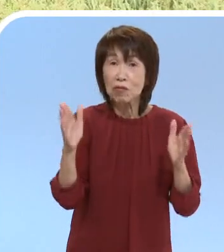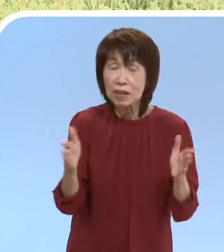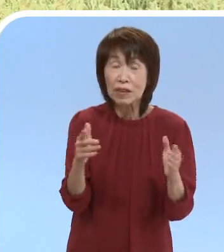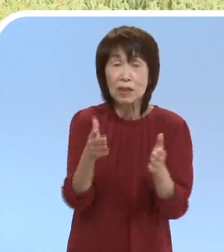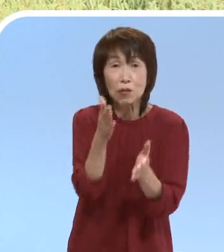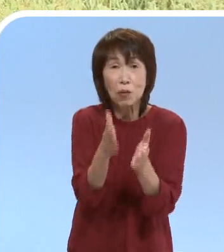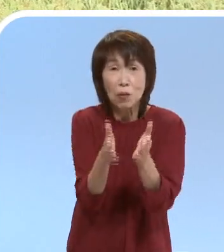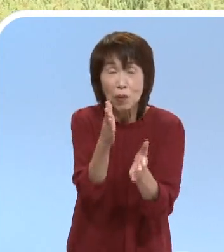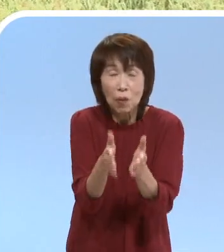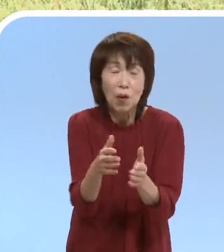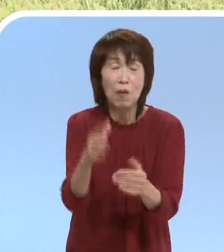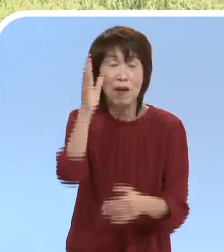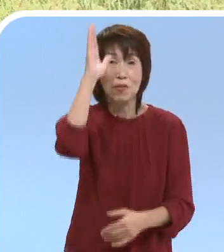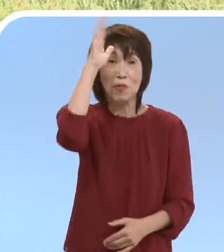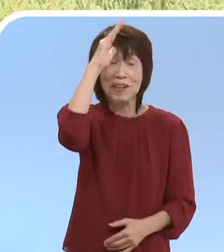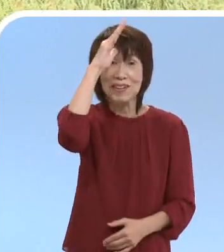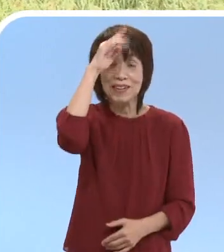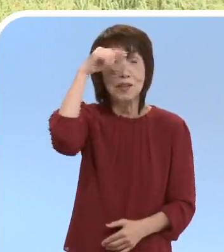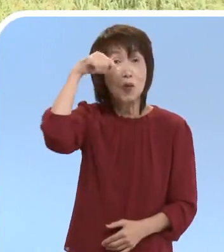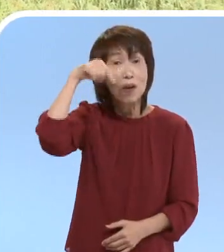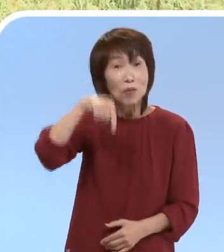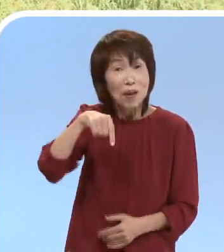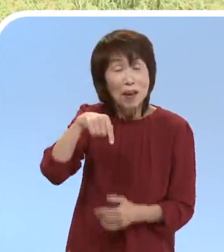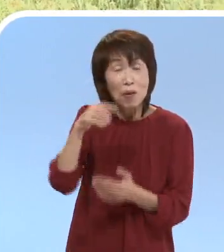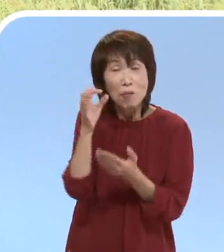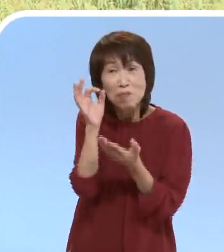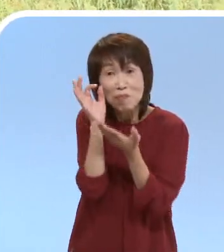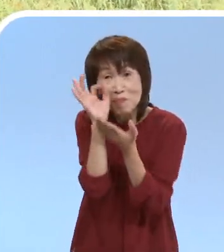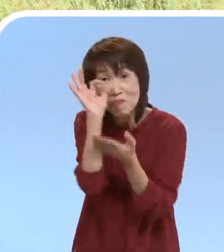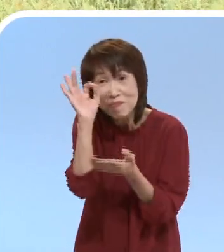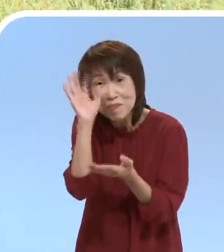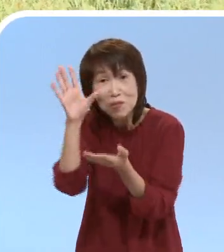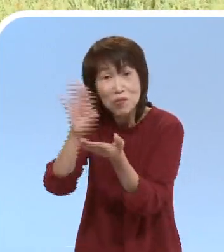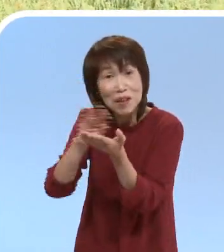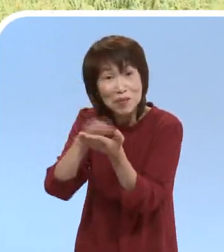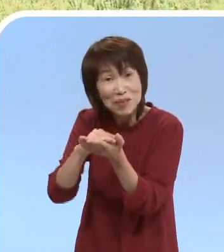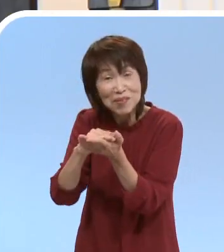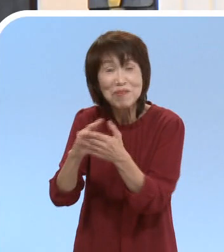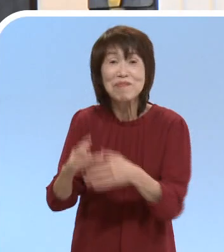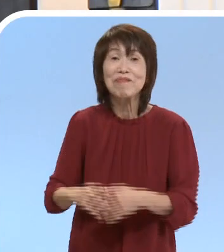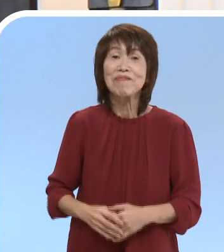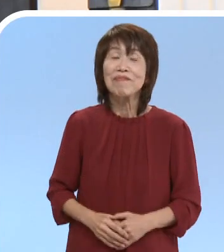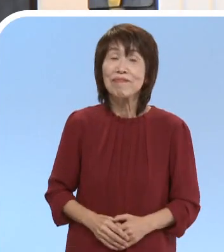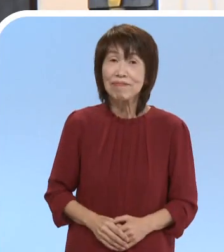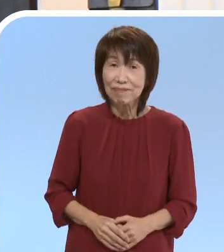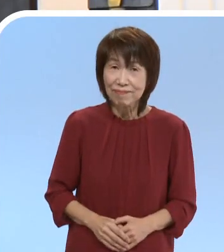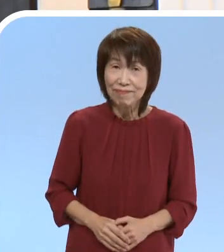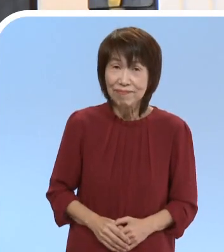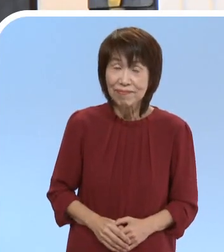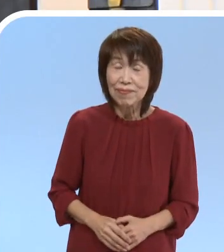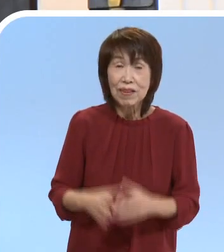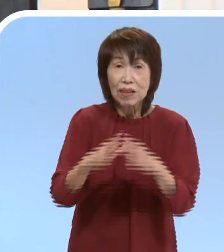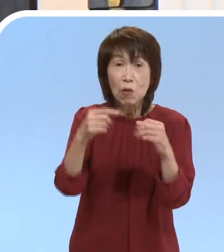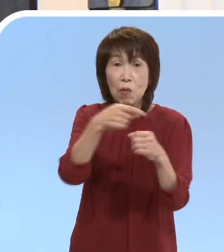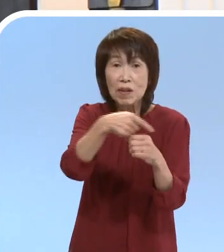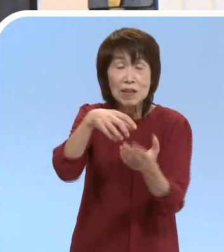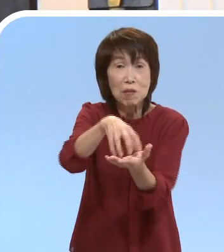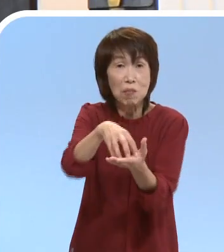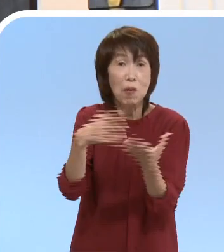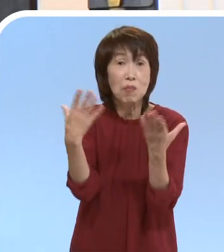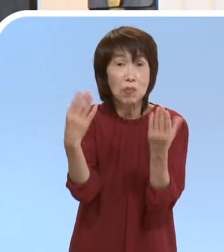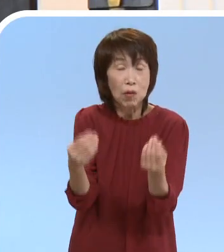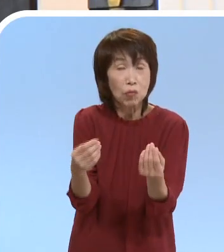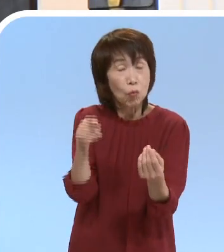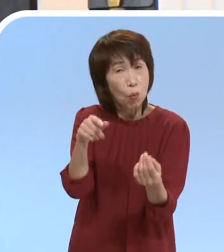。 ということで今日はバンス100日鶏を取材したいと思います。 日本一になったバンス